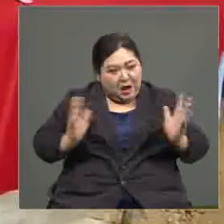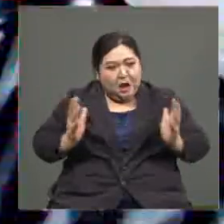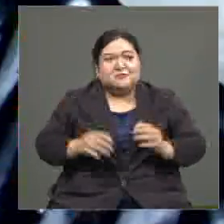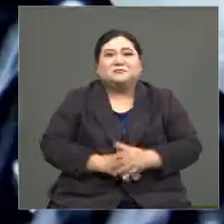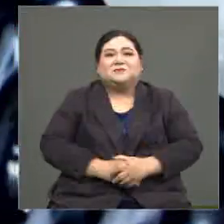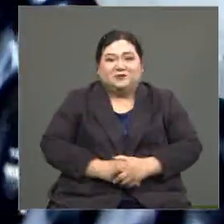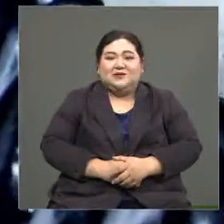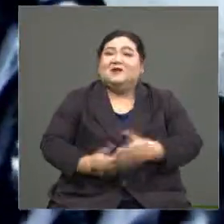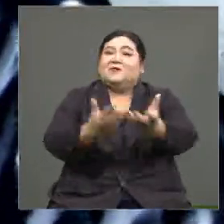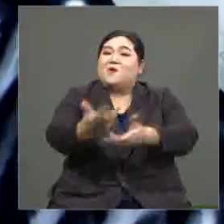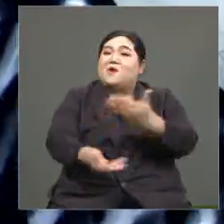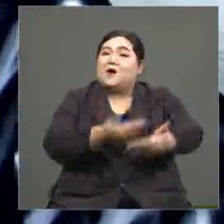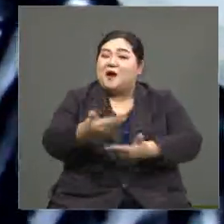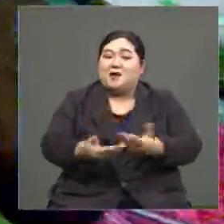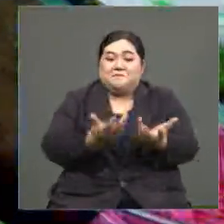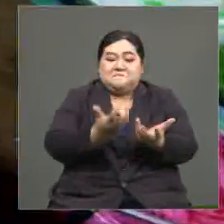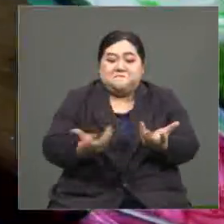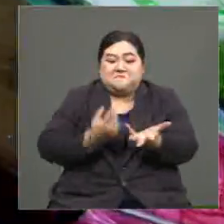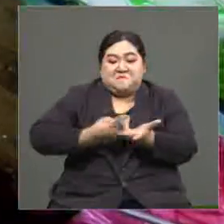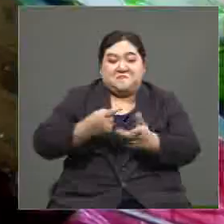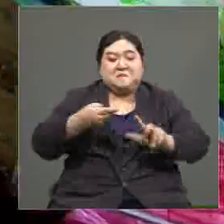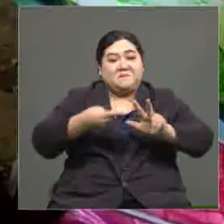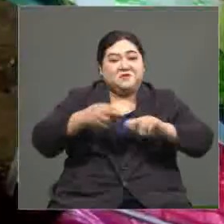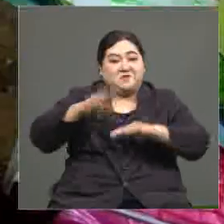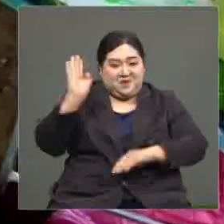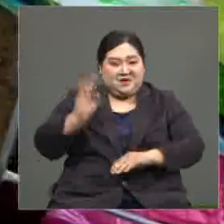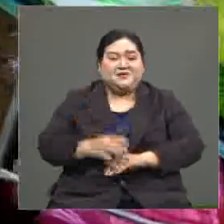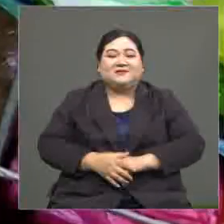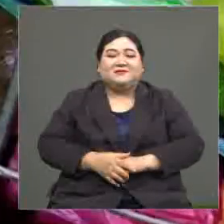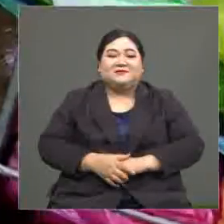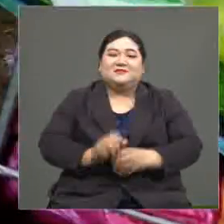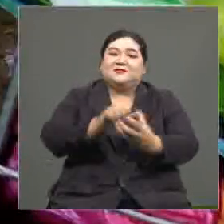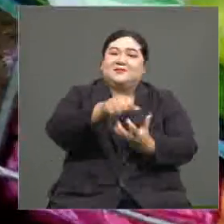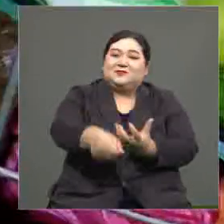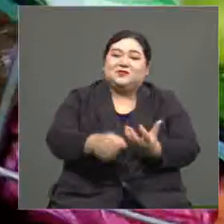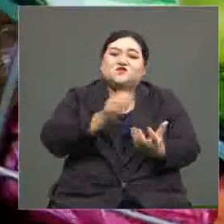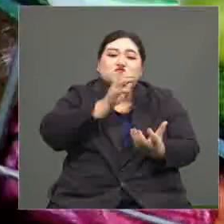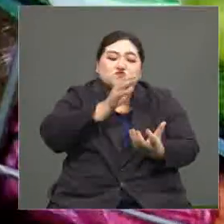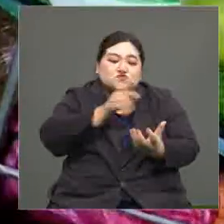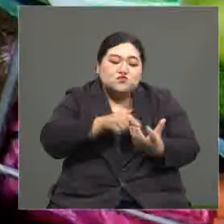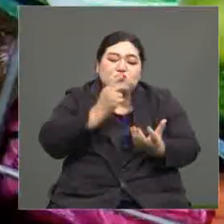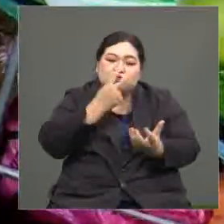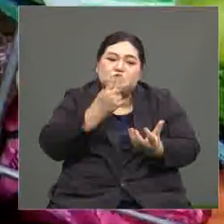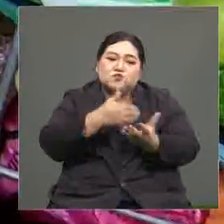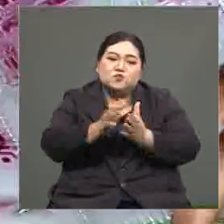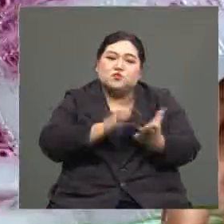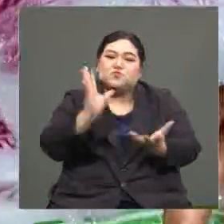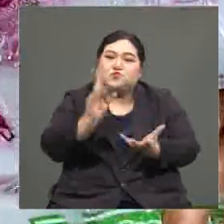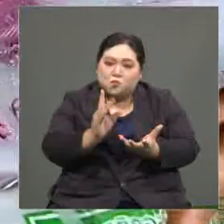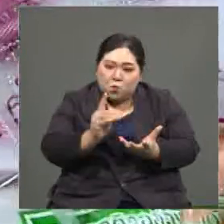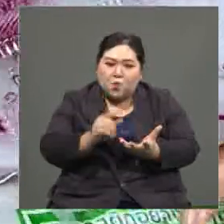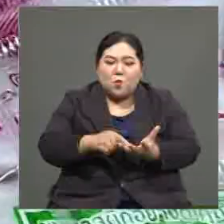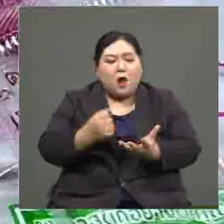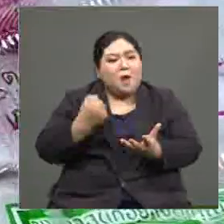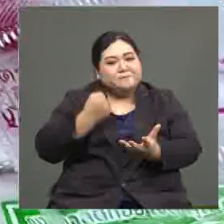จัดแสดงและจำหน่ายกว่า30,000ลูกตลอดการจัดงานเนื้อสีชมพูเข้มแล้วก็เนื้อฉ่ำ